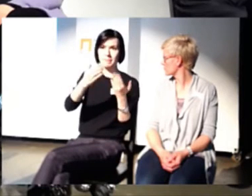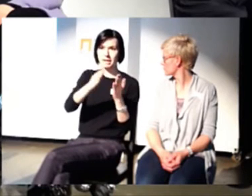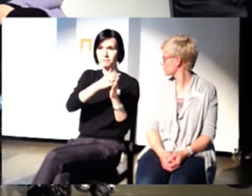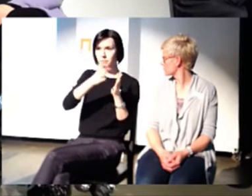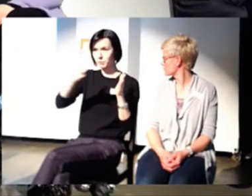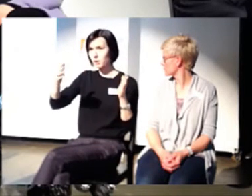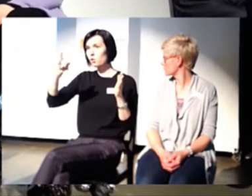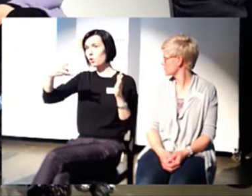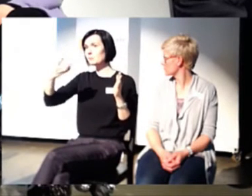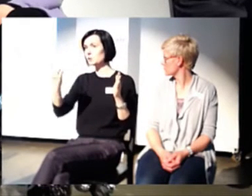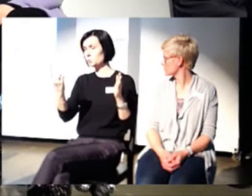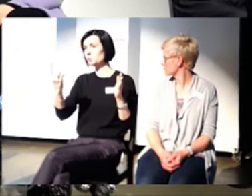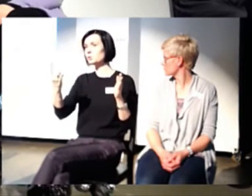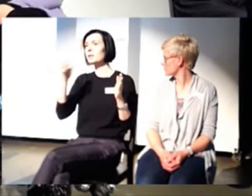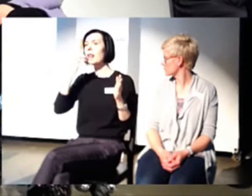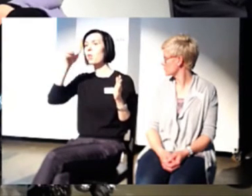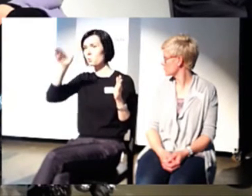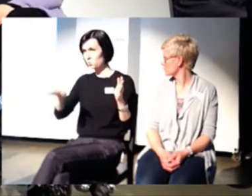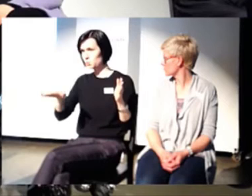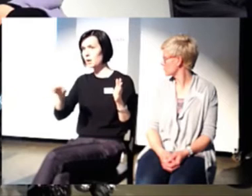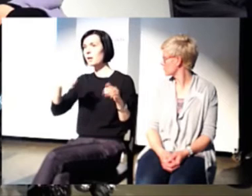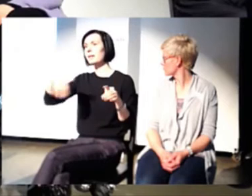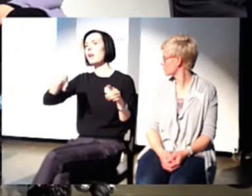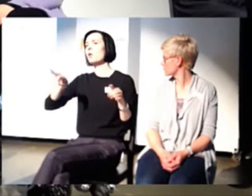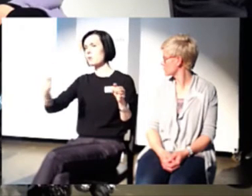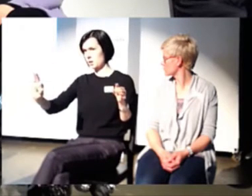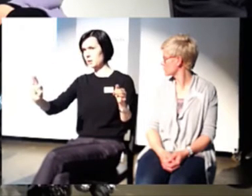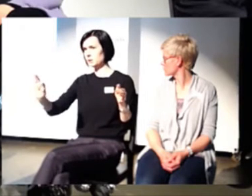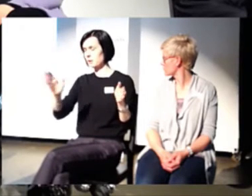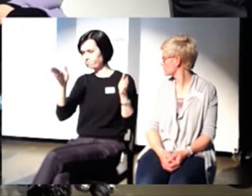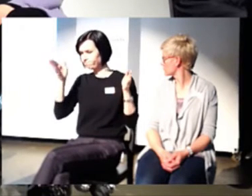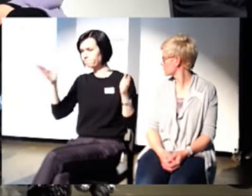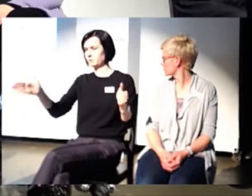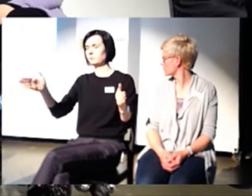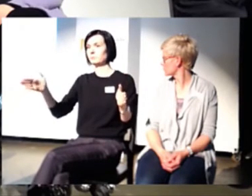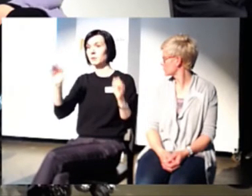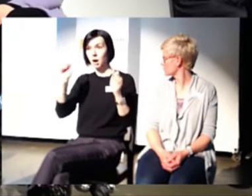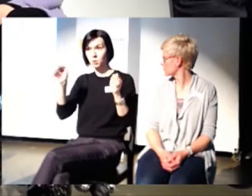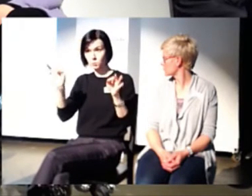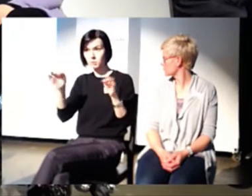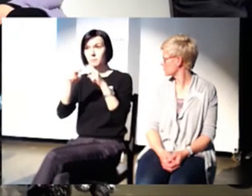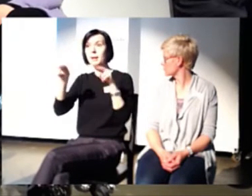31. elokuuhun kello 8, ja haku tapahtuu netin kautta.